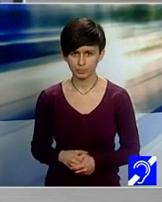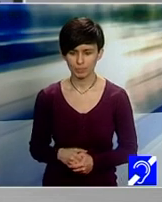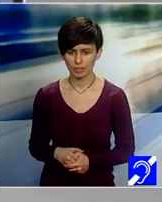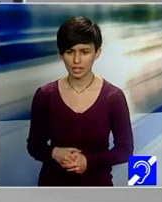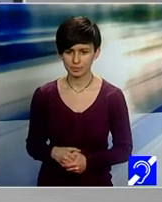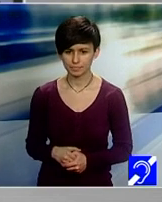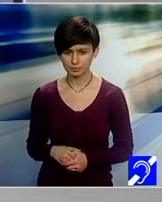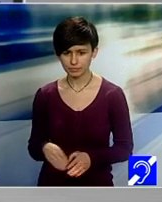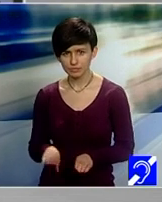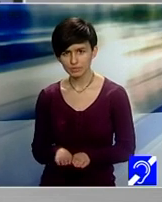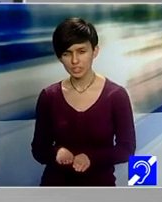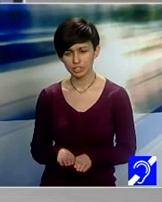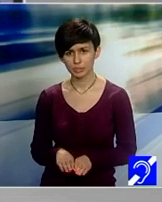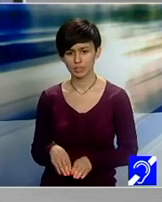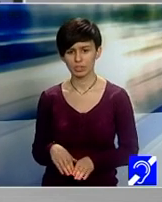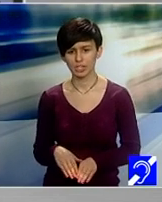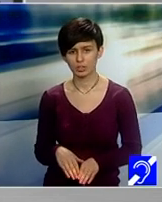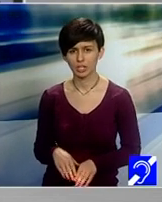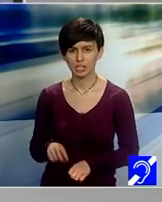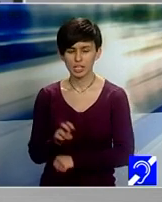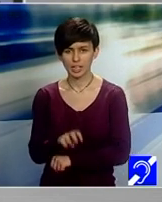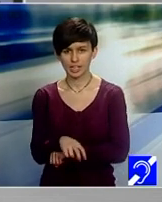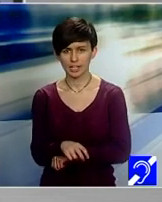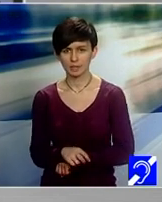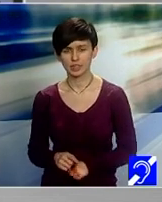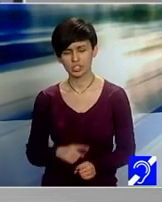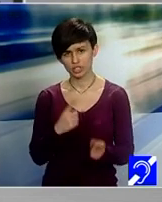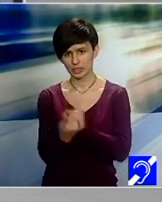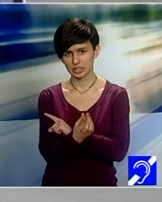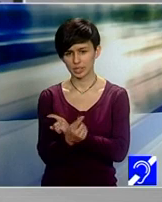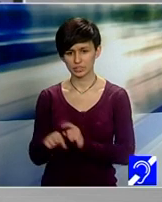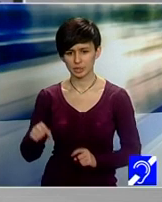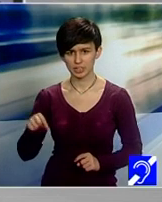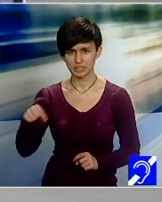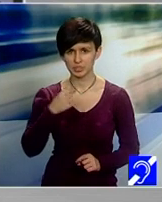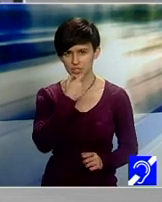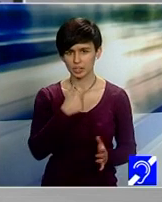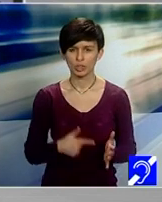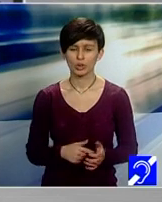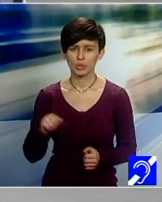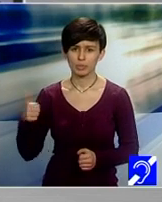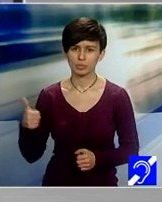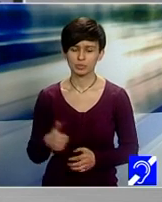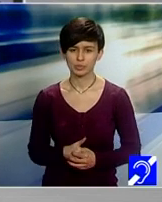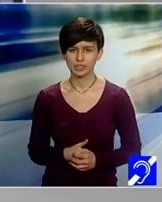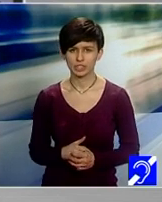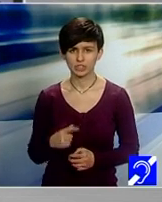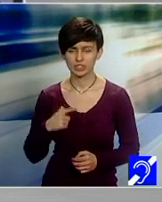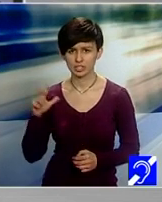prin colegul nostru Otilo, care a participat la un schimb de semințe în 2011, acum există 3